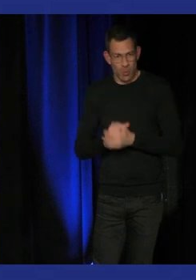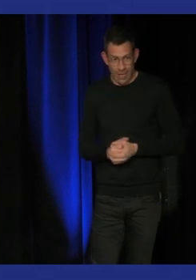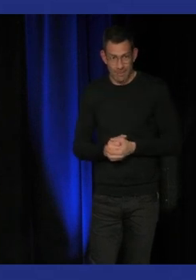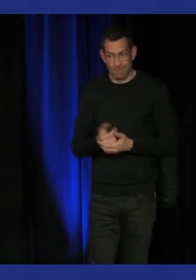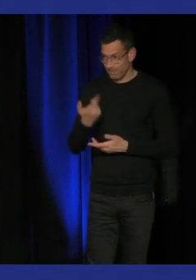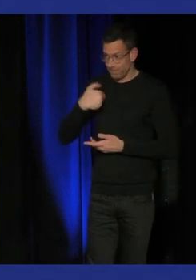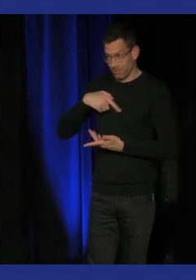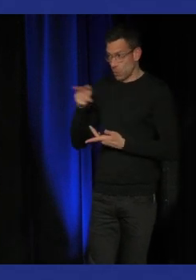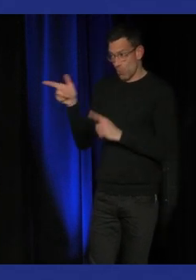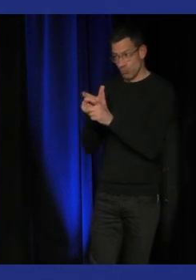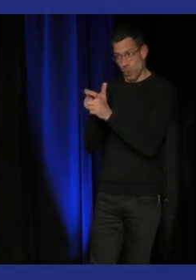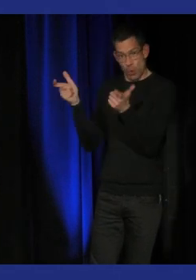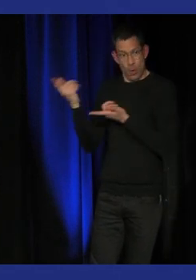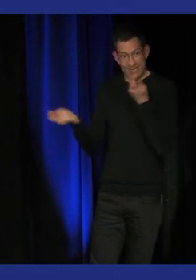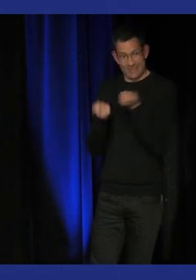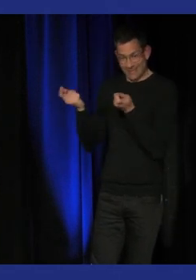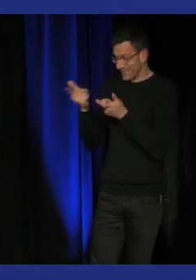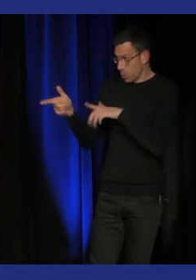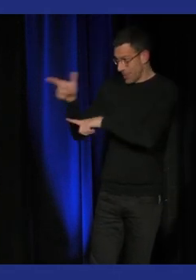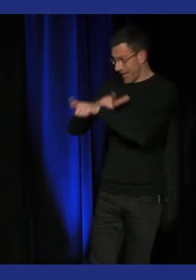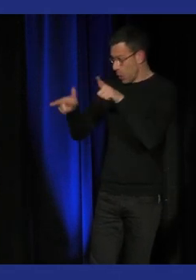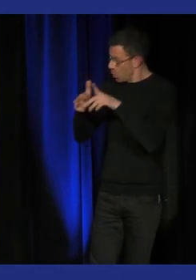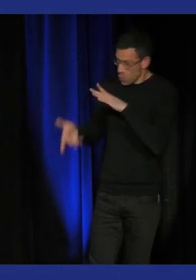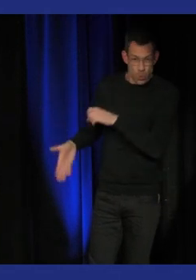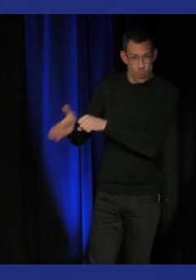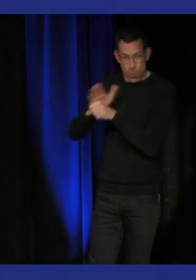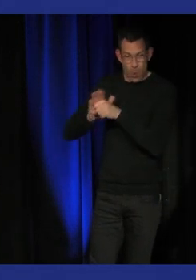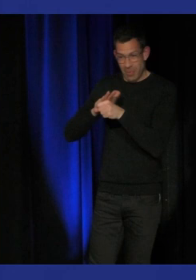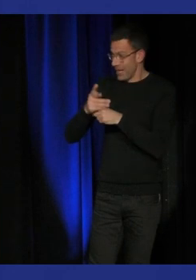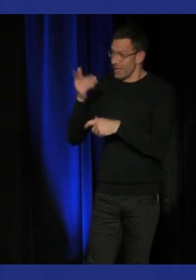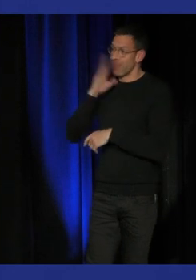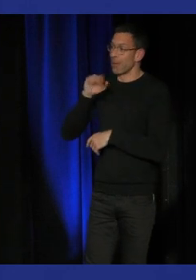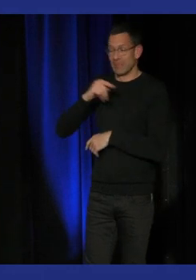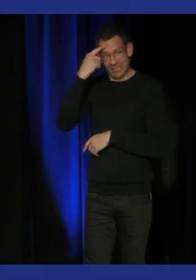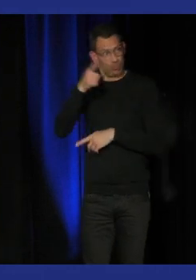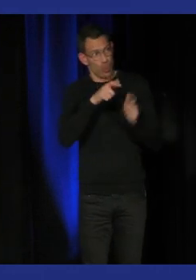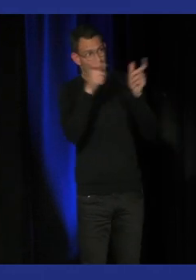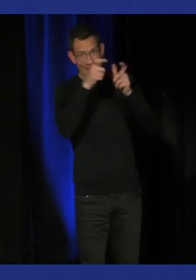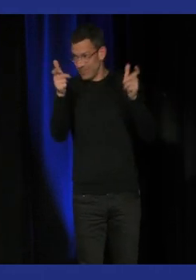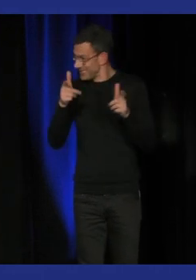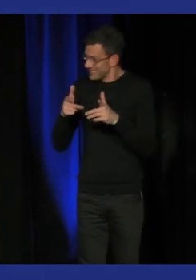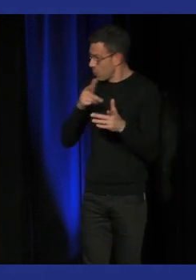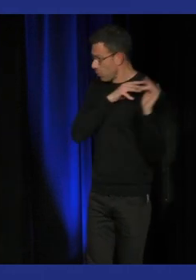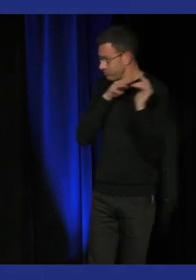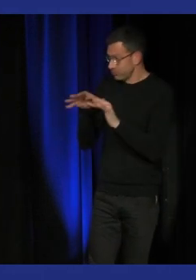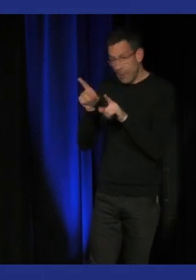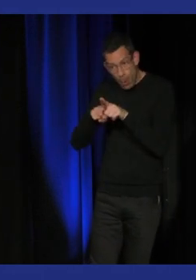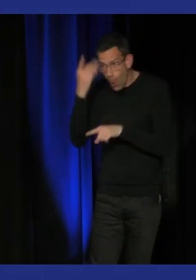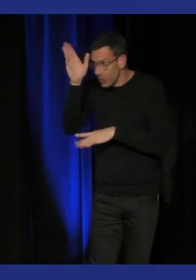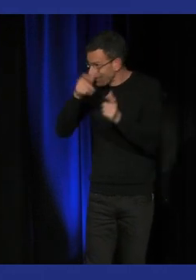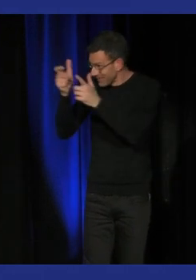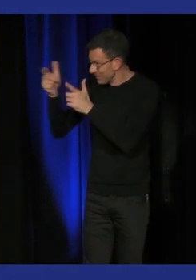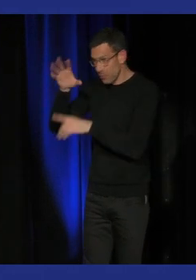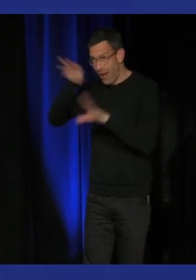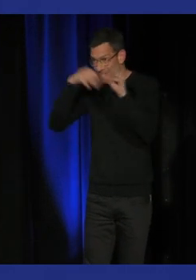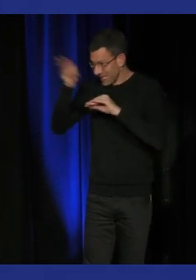va louer la boîte de nuit pour l'ensemble de l'établissement un après-midi, et on pourra même inviter d'autres établissements à venir. Et donc